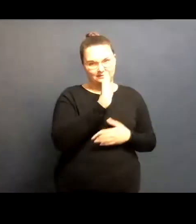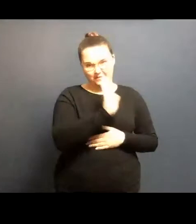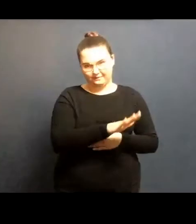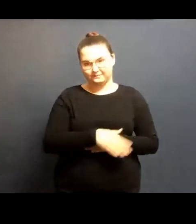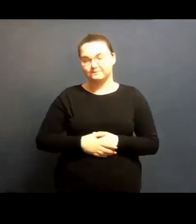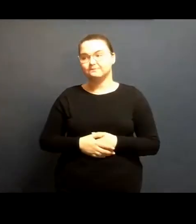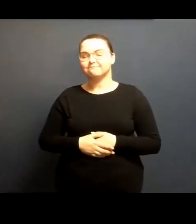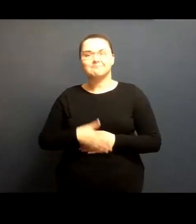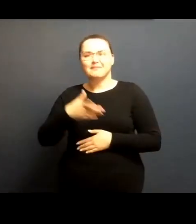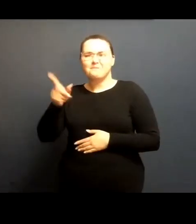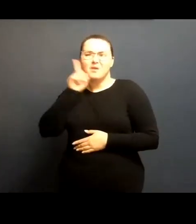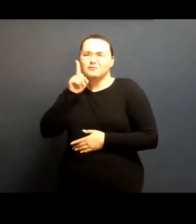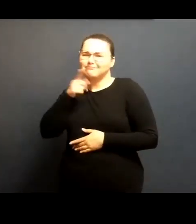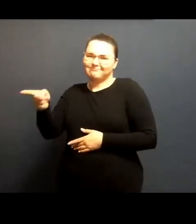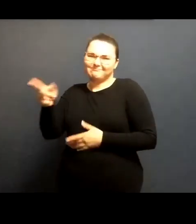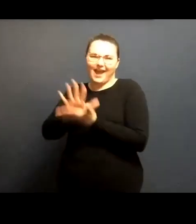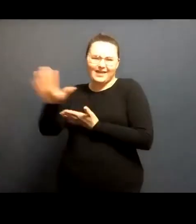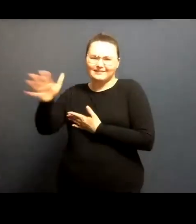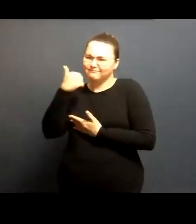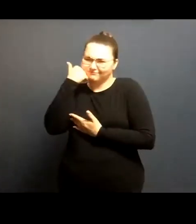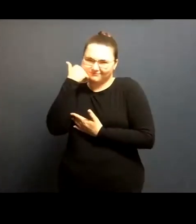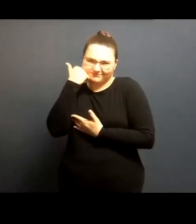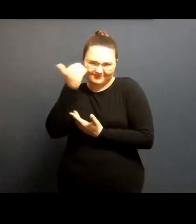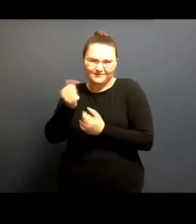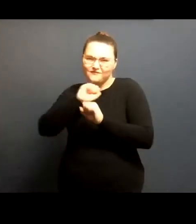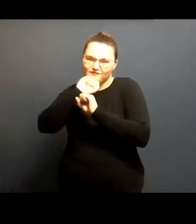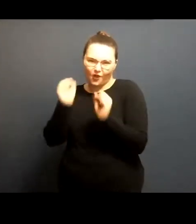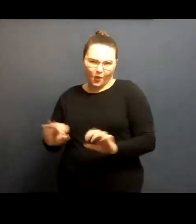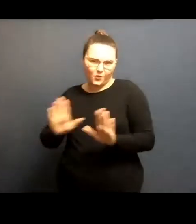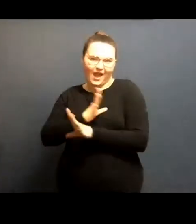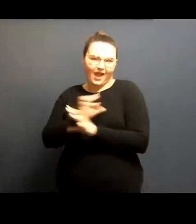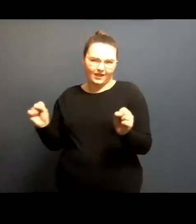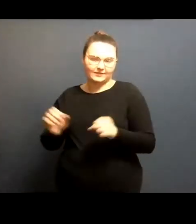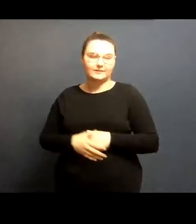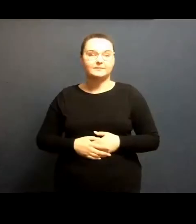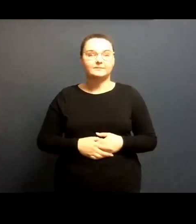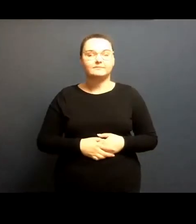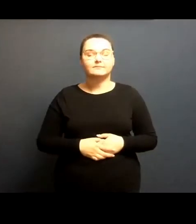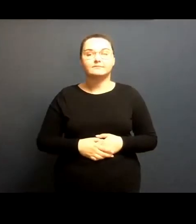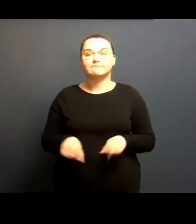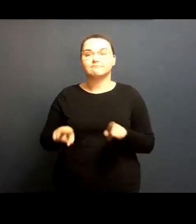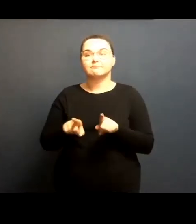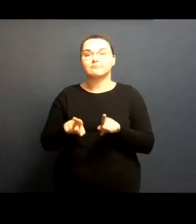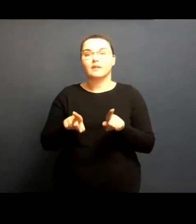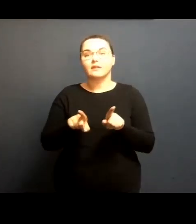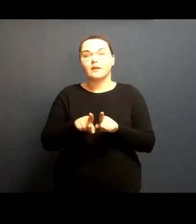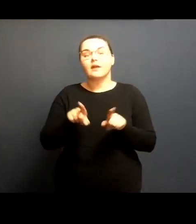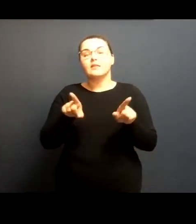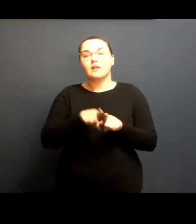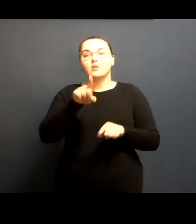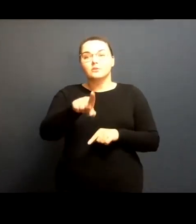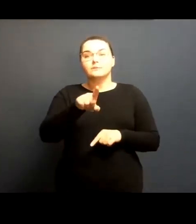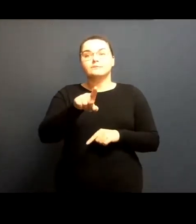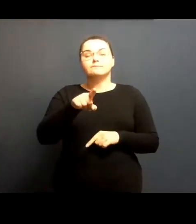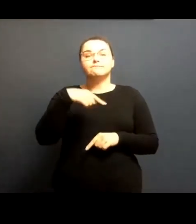zawstydzenia, nie ma kompleksów związanych z wiekiem. No i teraz wypowiedzi mężczyzn,